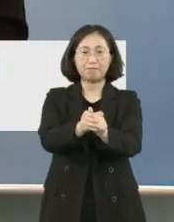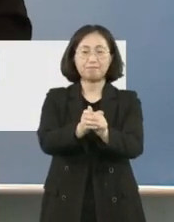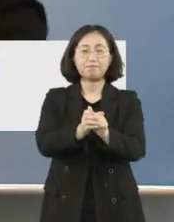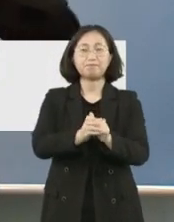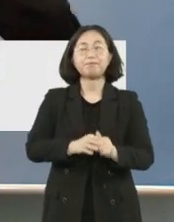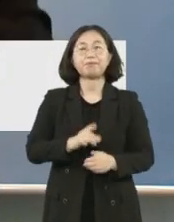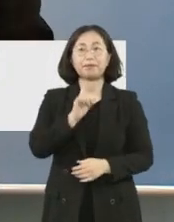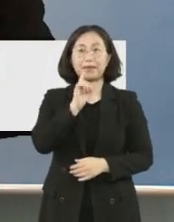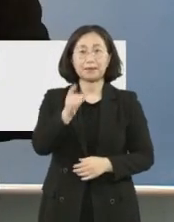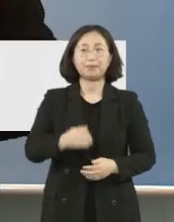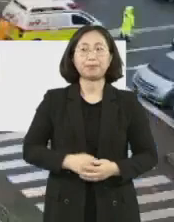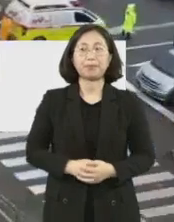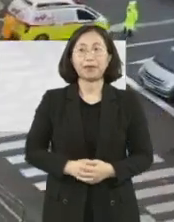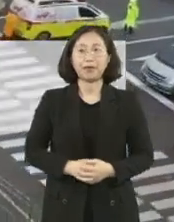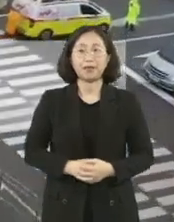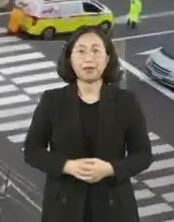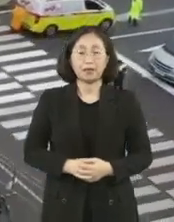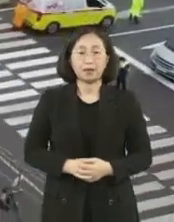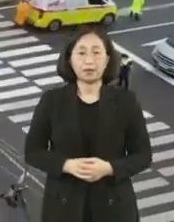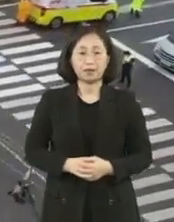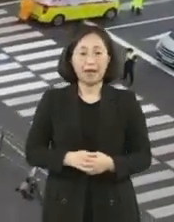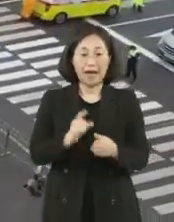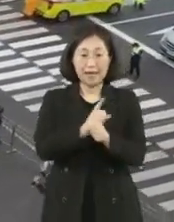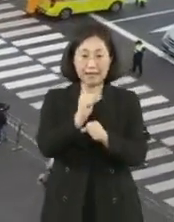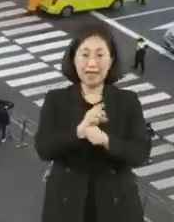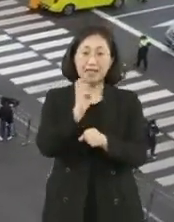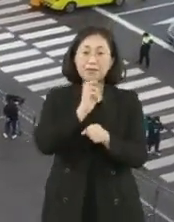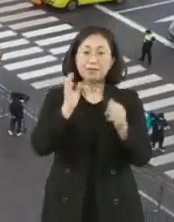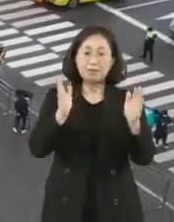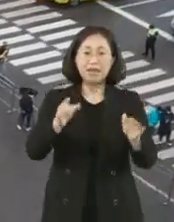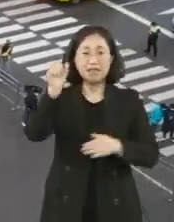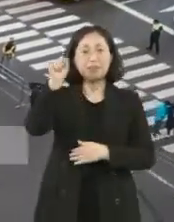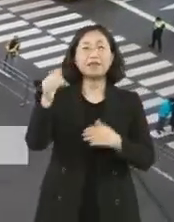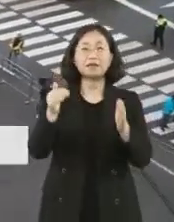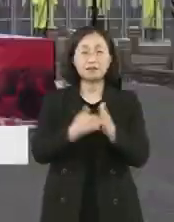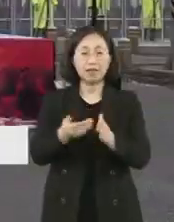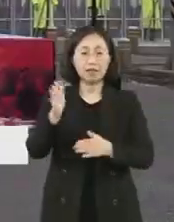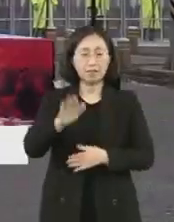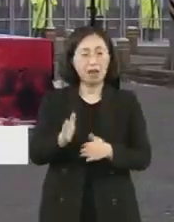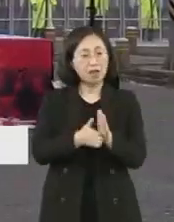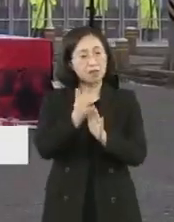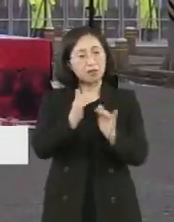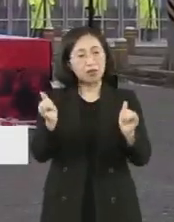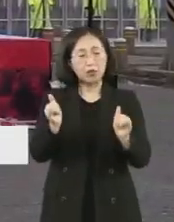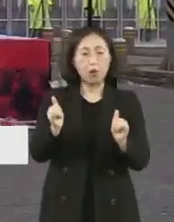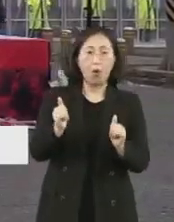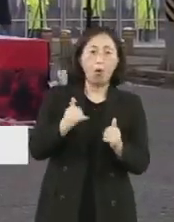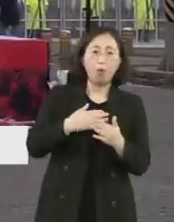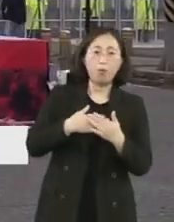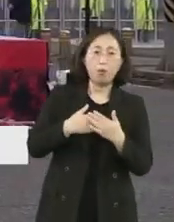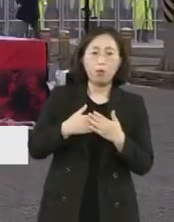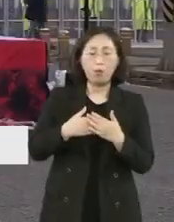것을 말씀드립니다. 1시간 반 만에 집회는 종료됐지만 시민들은 방역 위기 속에